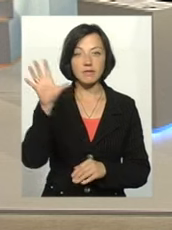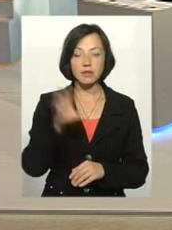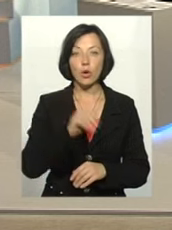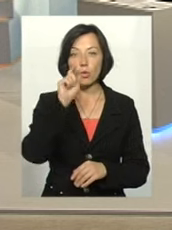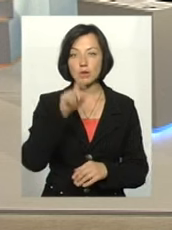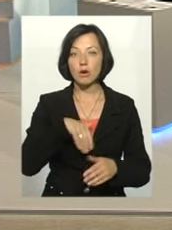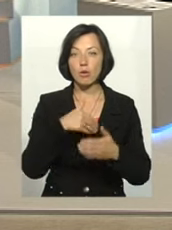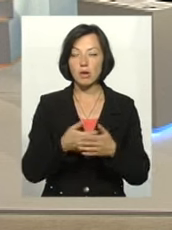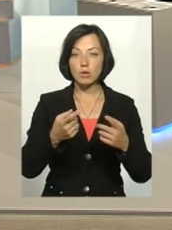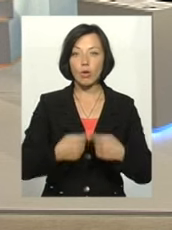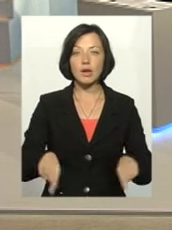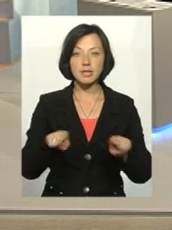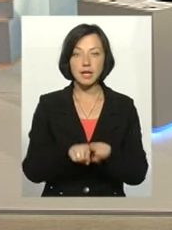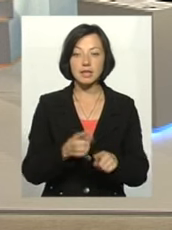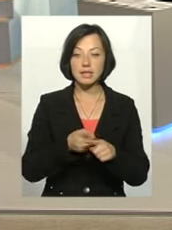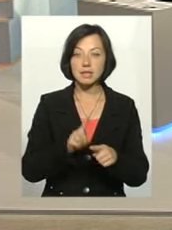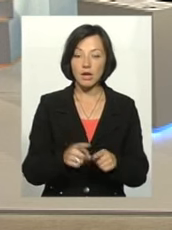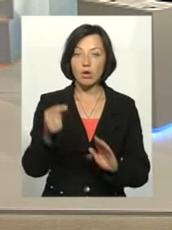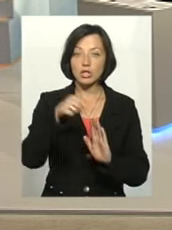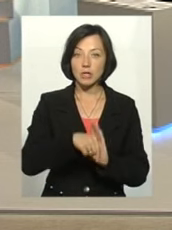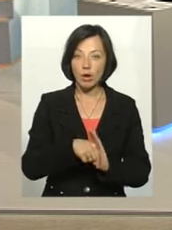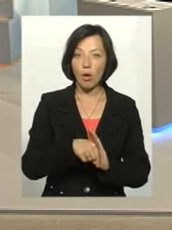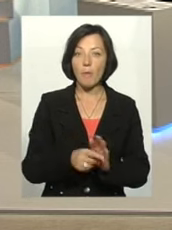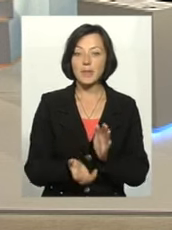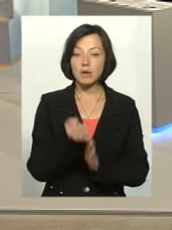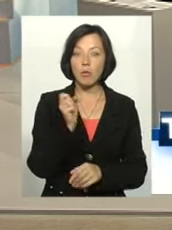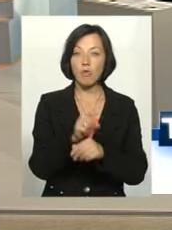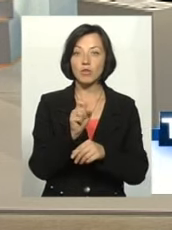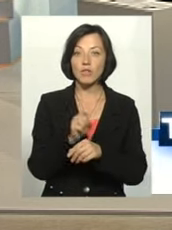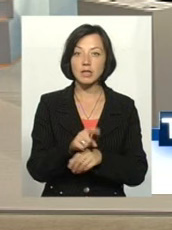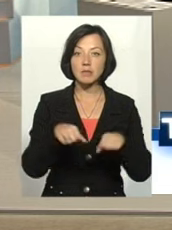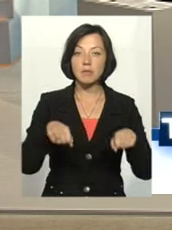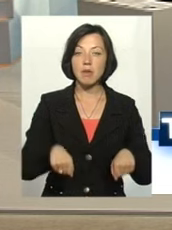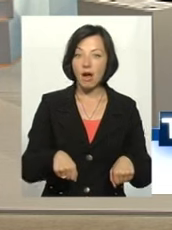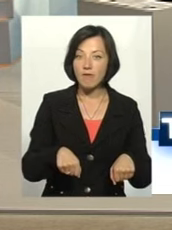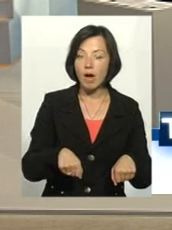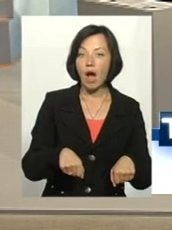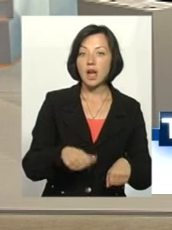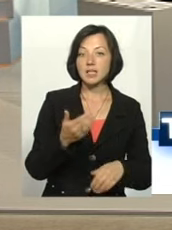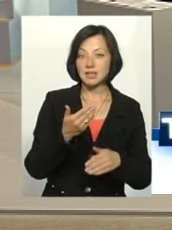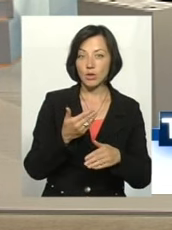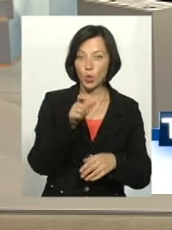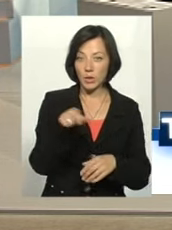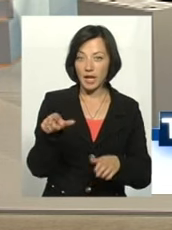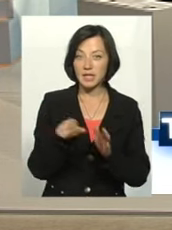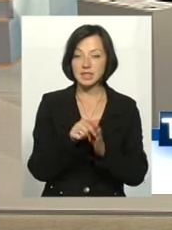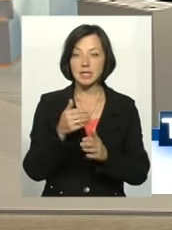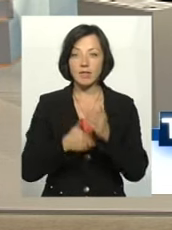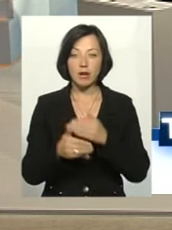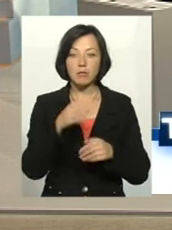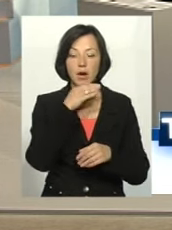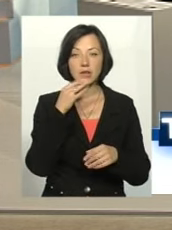Всеукраїнського громадського об'єднання, це означає і підтримка уповноваженого прав людини з інвалідності пана Валерія Михайловича Сушкевича, ми неодноразово з ним